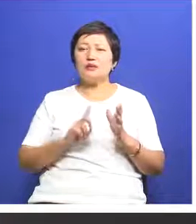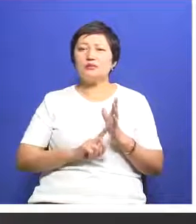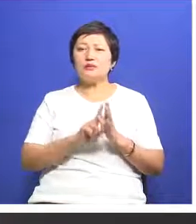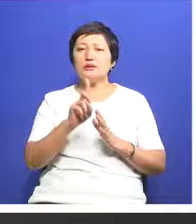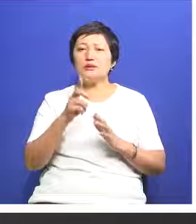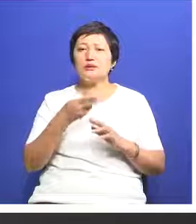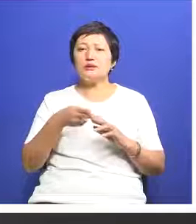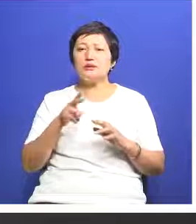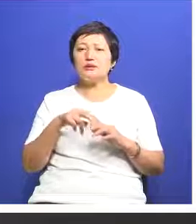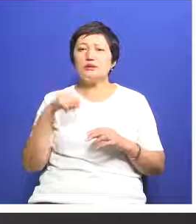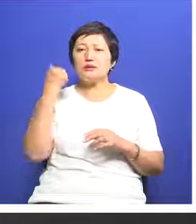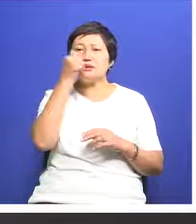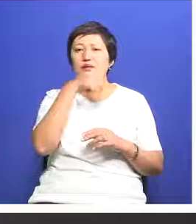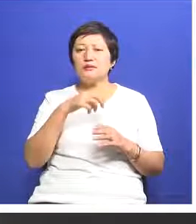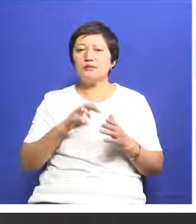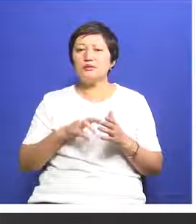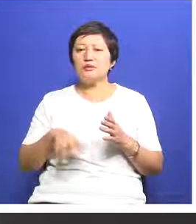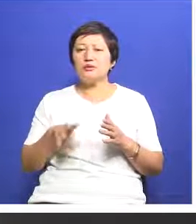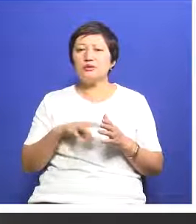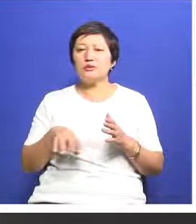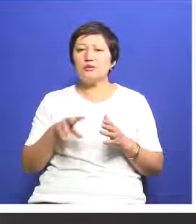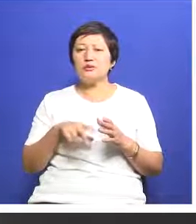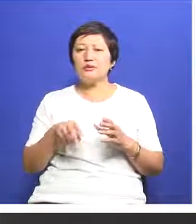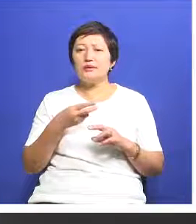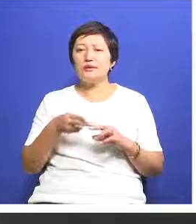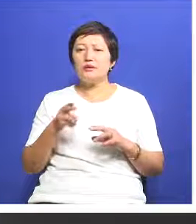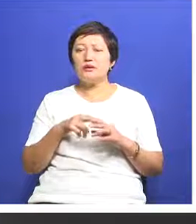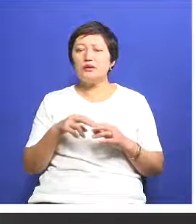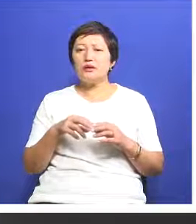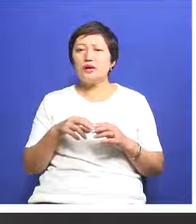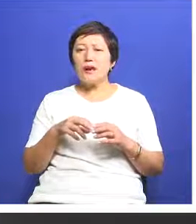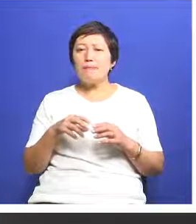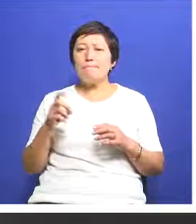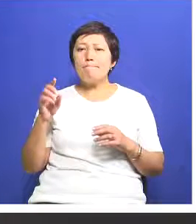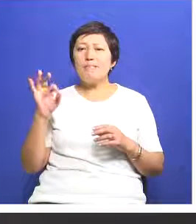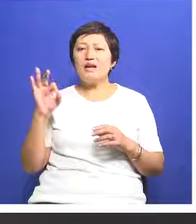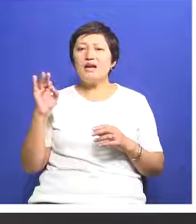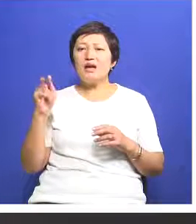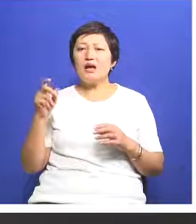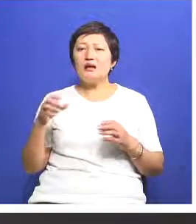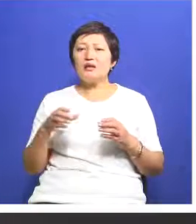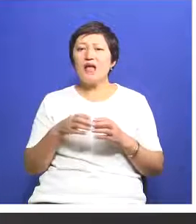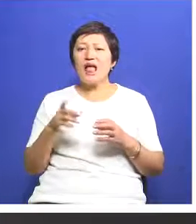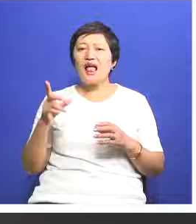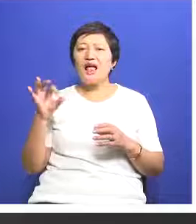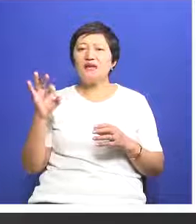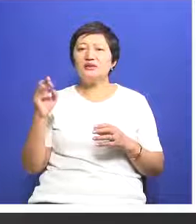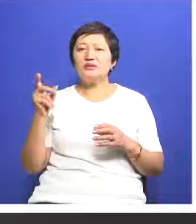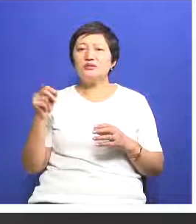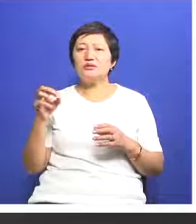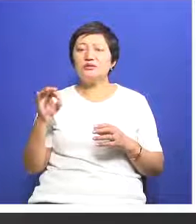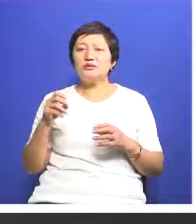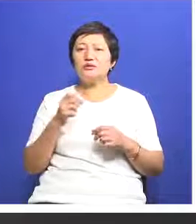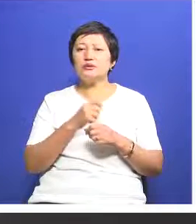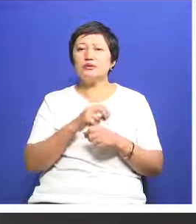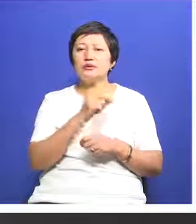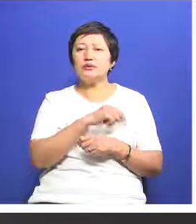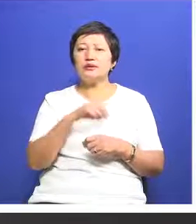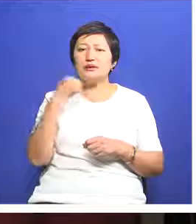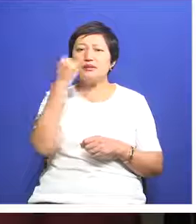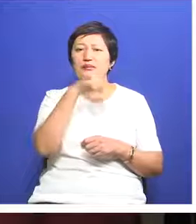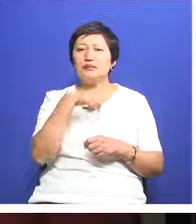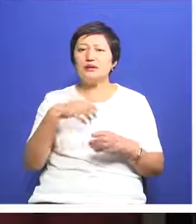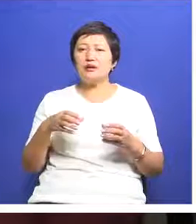басталады. Келер жылға 459 миллион теңге. Осы бірлік ауылының газ жеткізуші құрылысы жүргізіліп, келер жылы біз